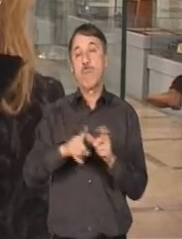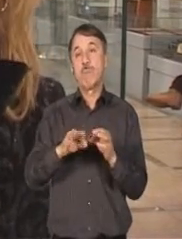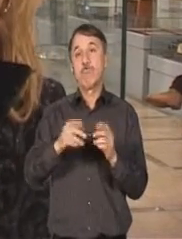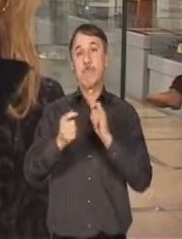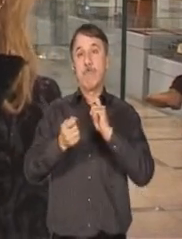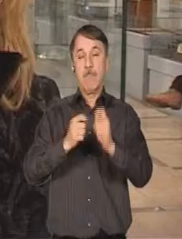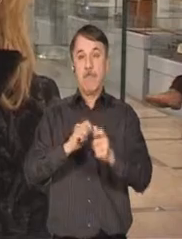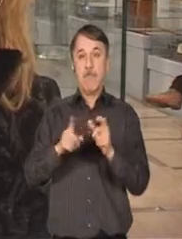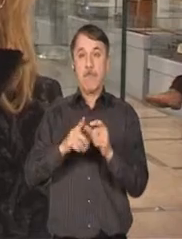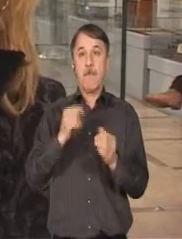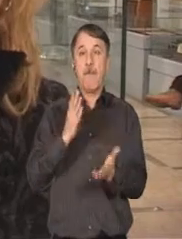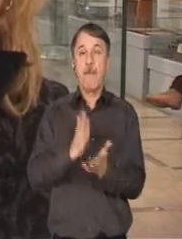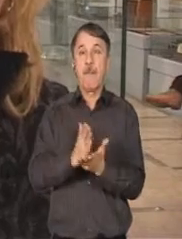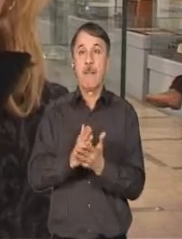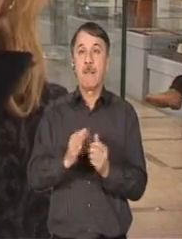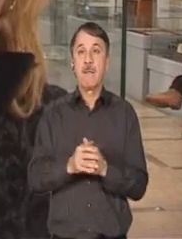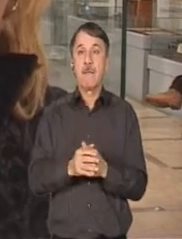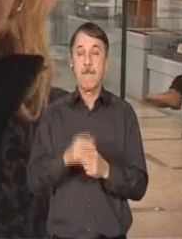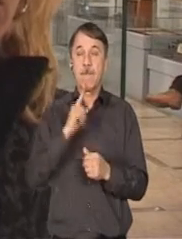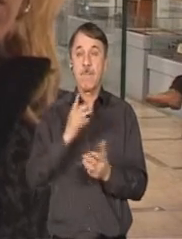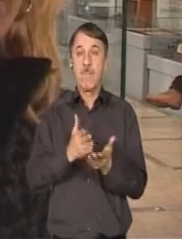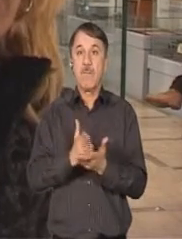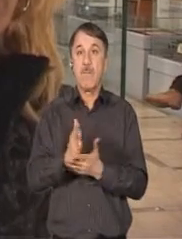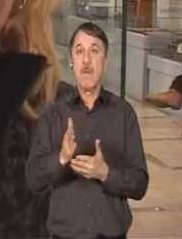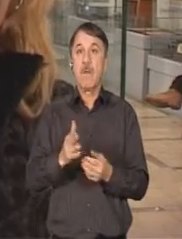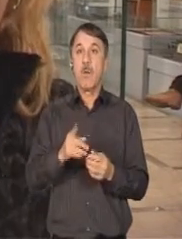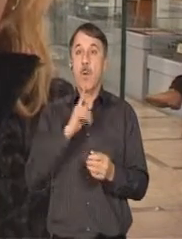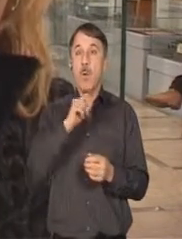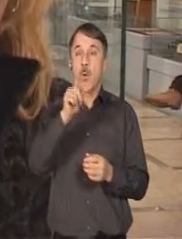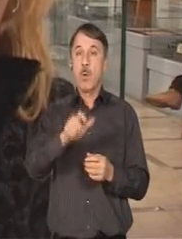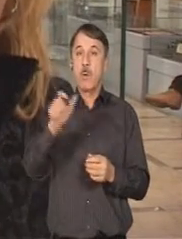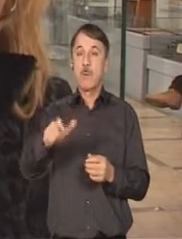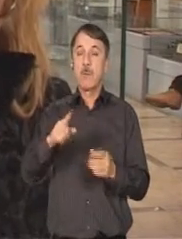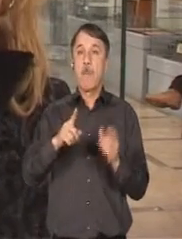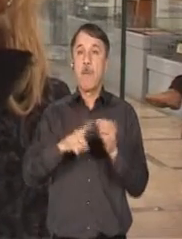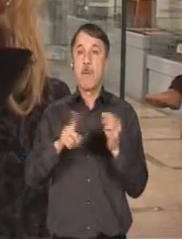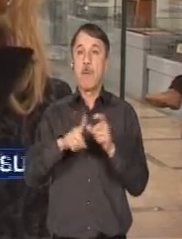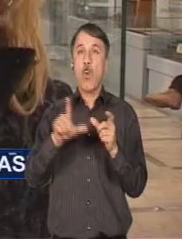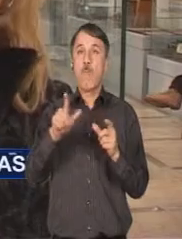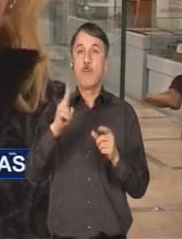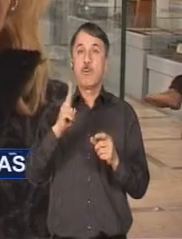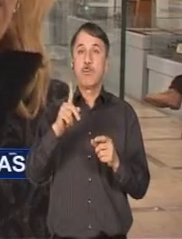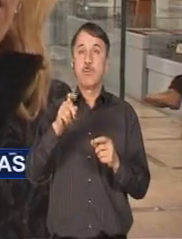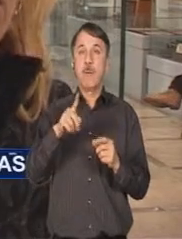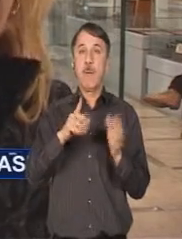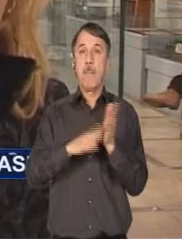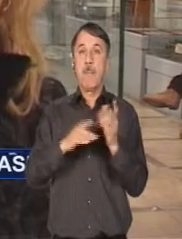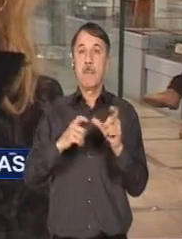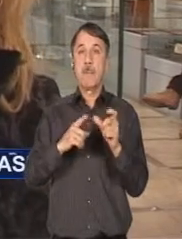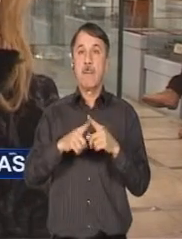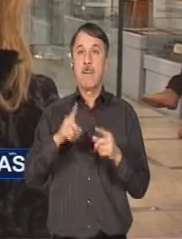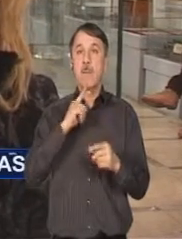Nikola Tesla, Josif Pančić, vojvoda Radomir Putnik, vojvoda Petar Bojević, Jovan